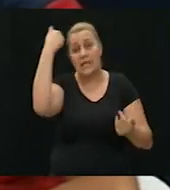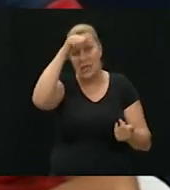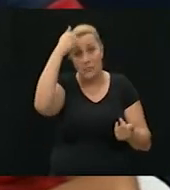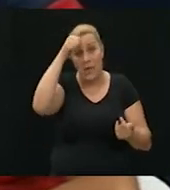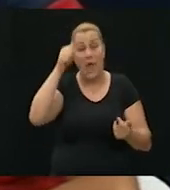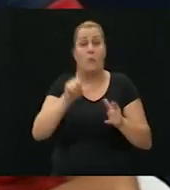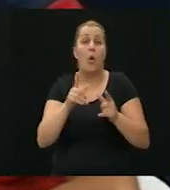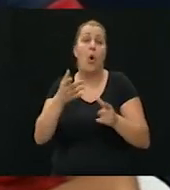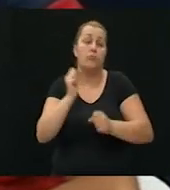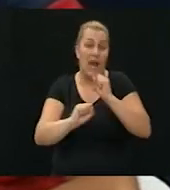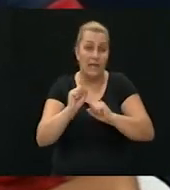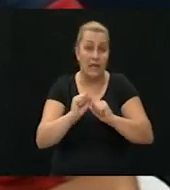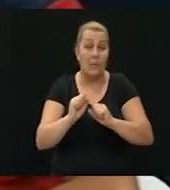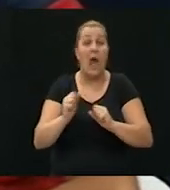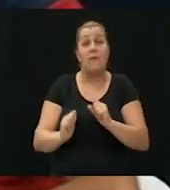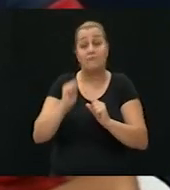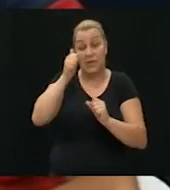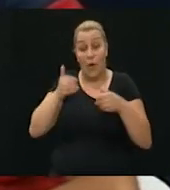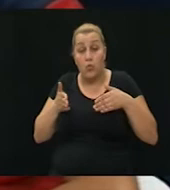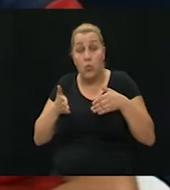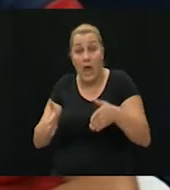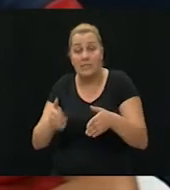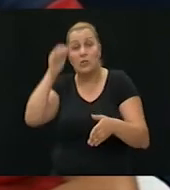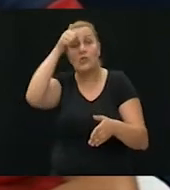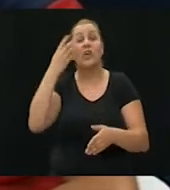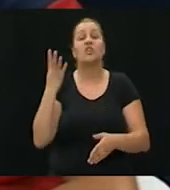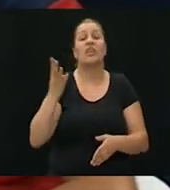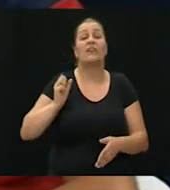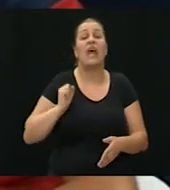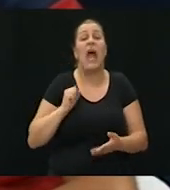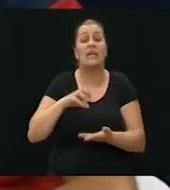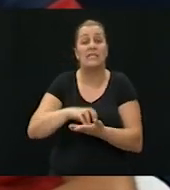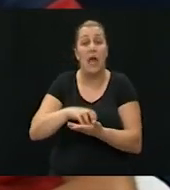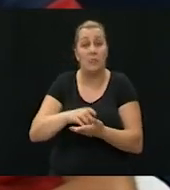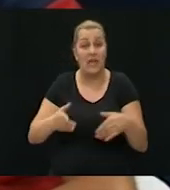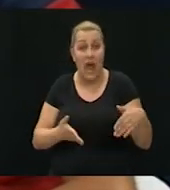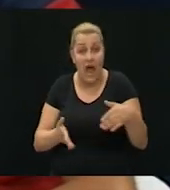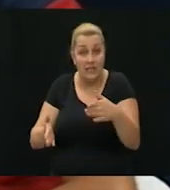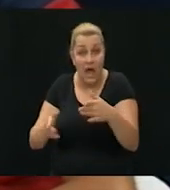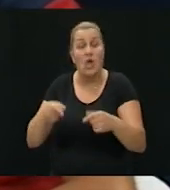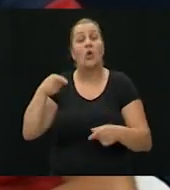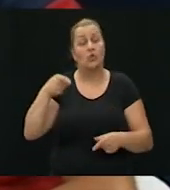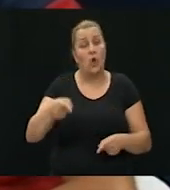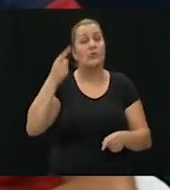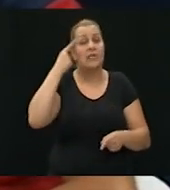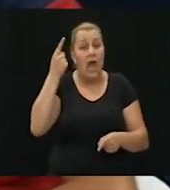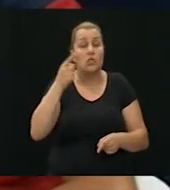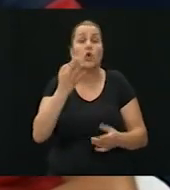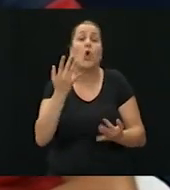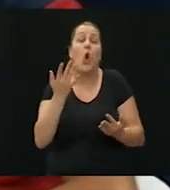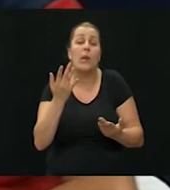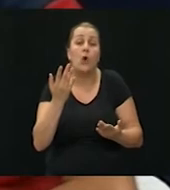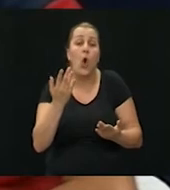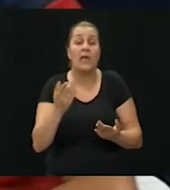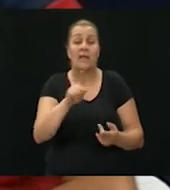grad jedna od najvitalnijih ulica grada Zadar nosi ime 4. gardijske brigade. To posebno znači koliko je Zadar zahvalan i Imoćanima